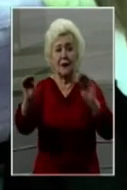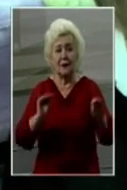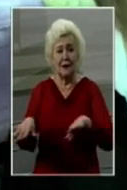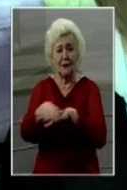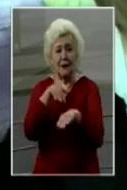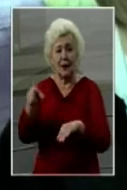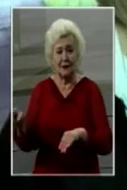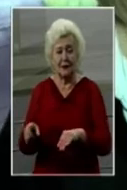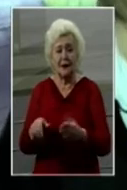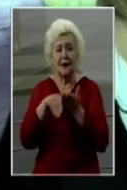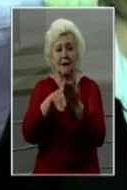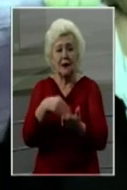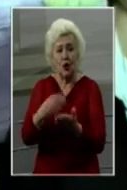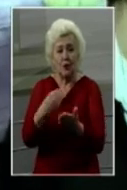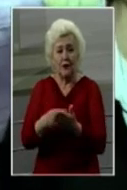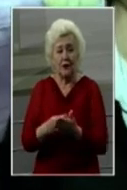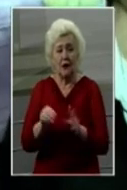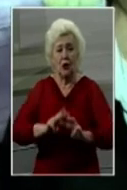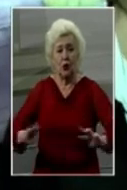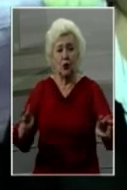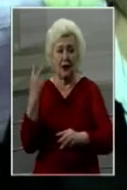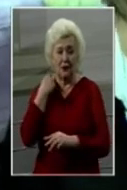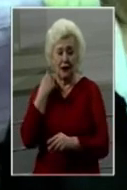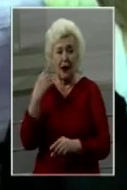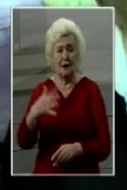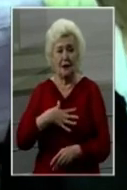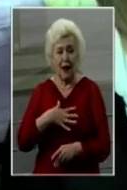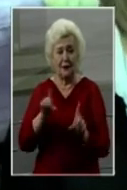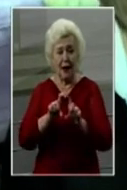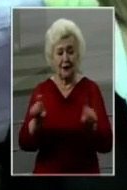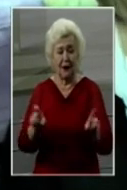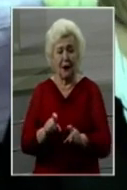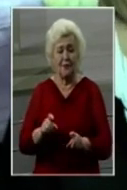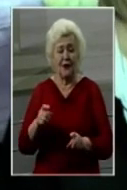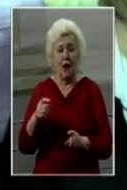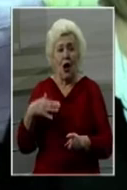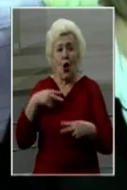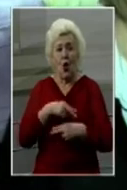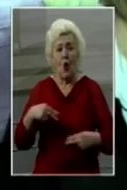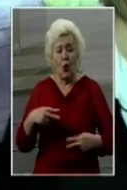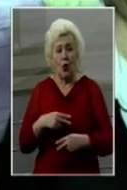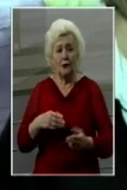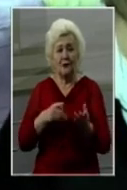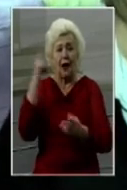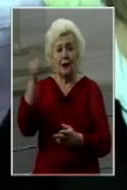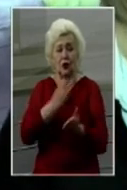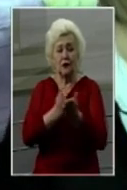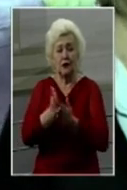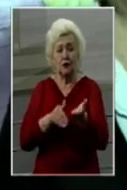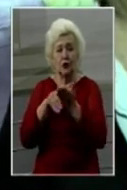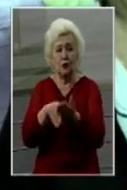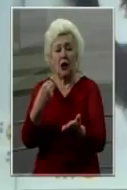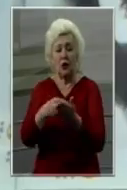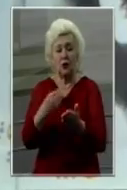за допомоги фінансової уряду Великої Британії та Канади та Угорська екумунічна служба допомоги, також це кошти